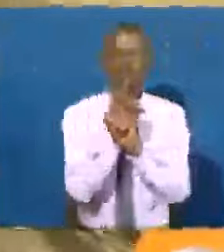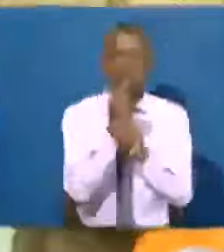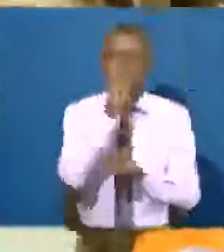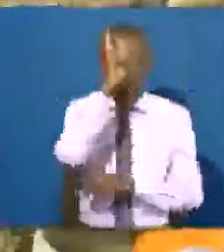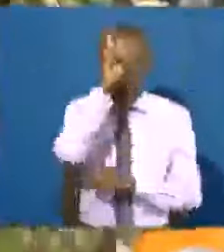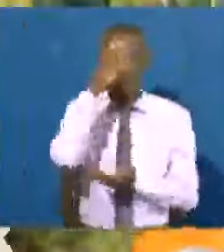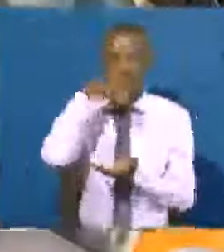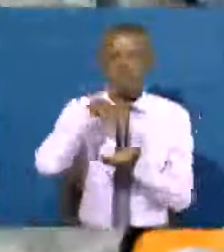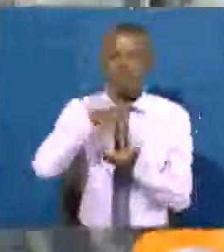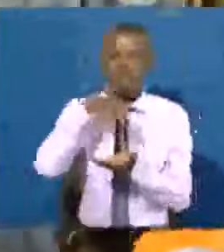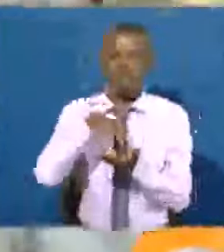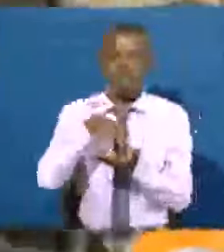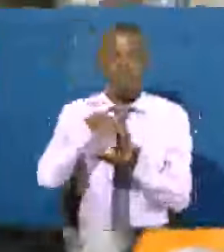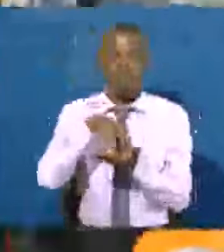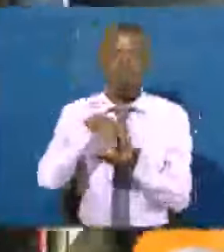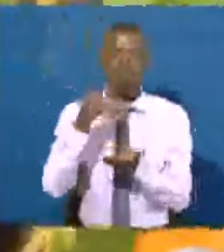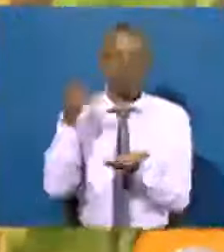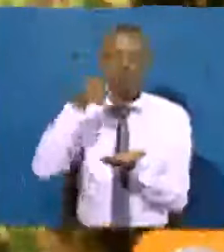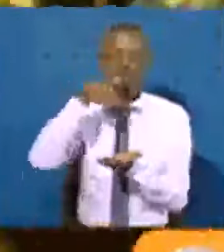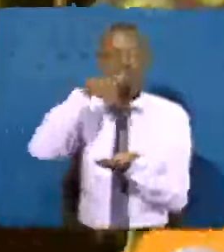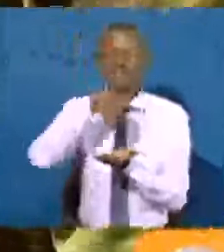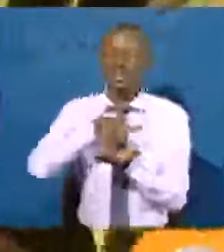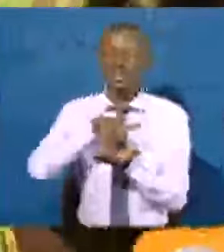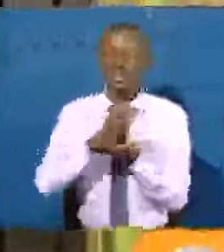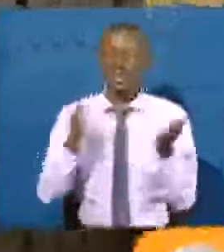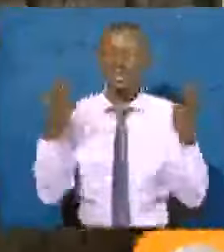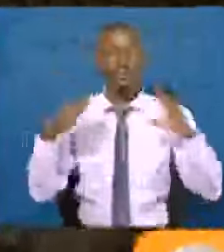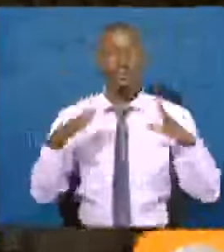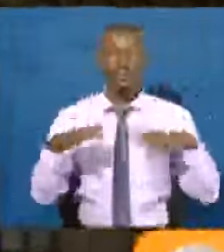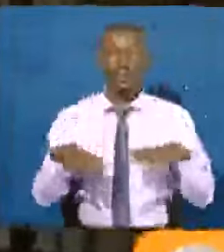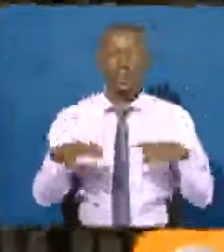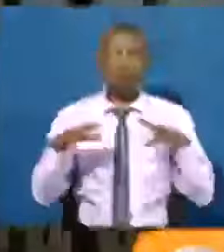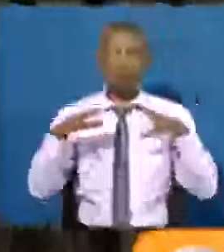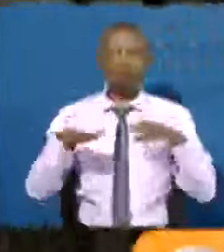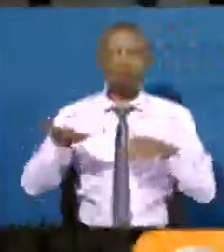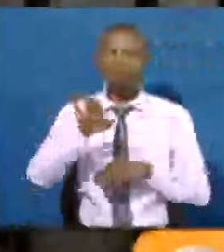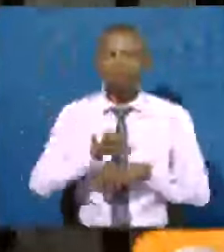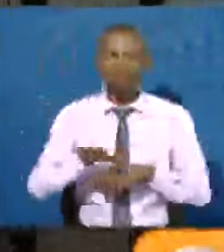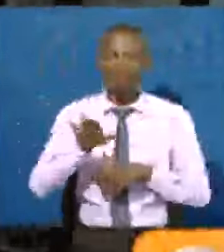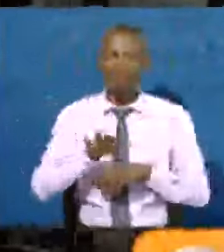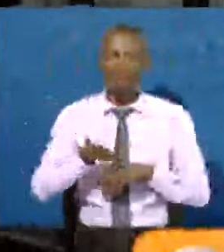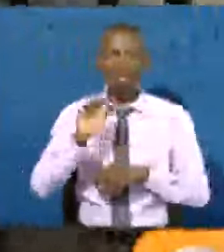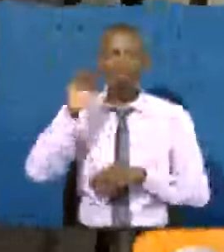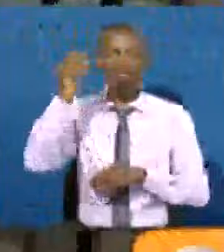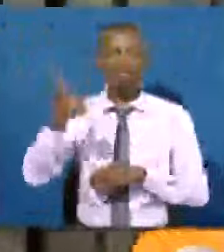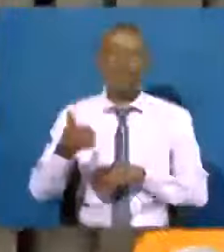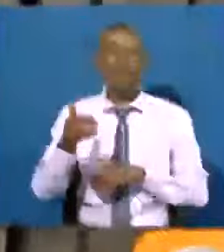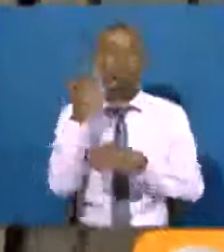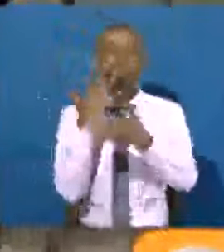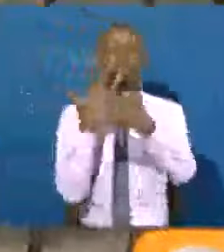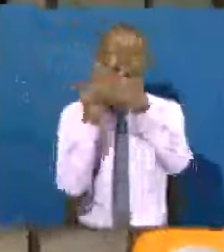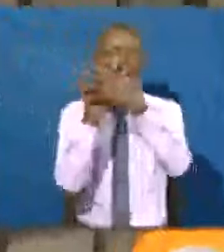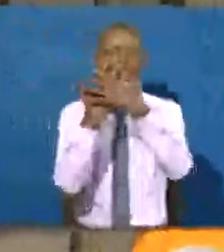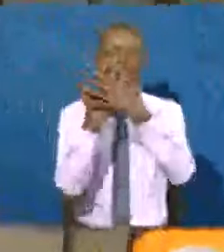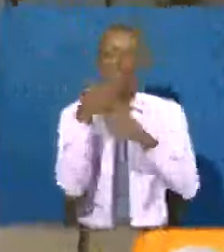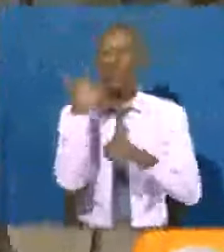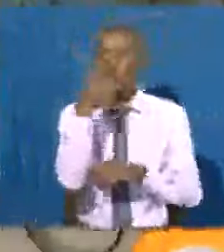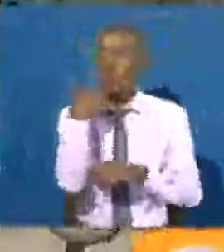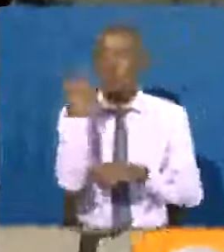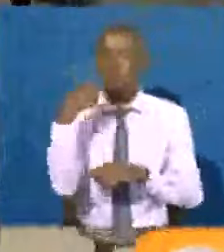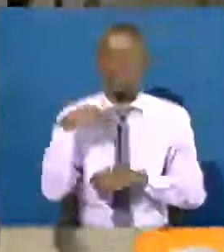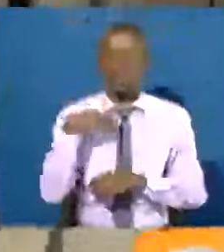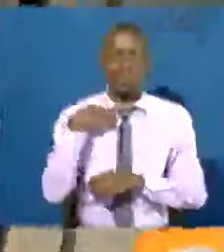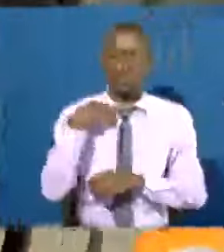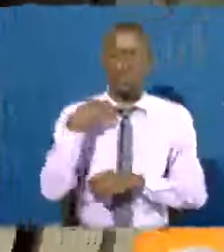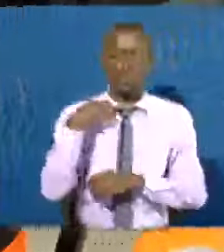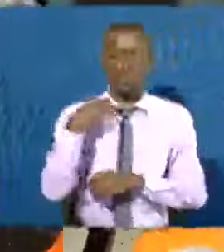polisi ikiwemo kituo cha Central. Baadhi ya raia waliokuwa kwenye pitapita zao pia walinaswa, wale waliojipata wamevalia mavazi